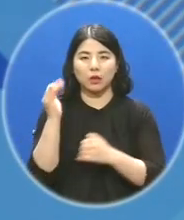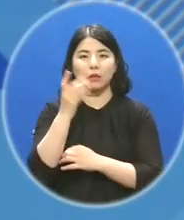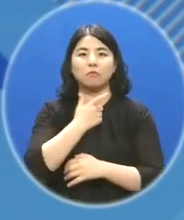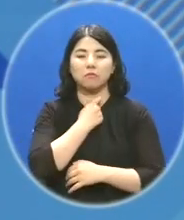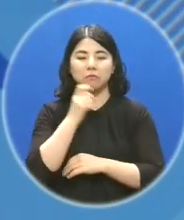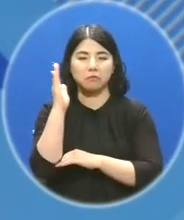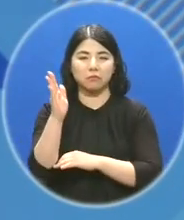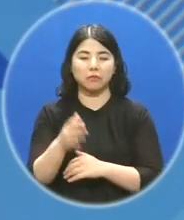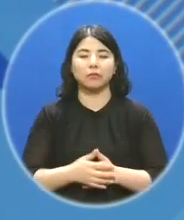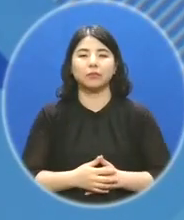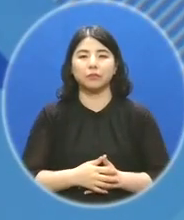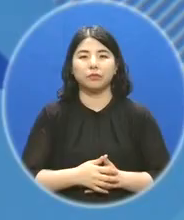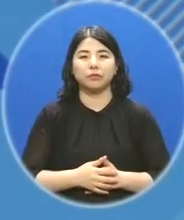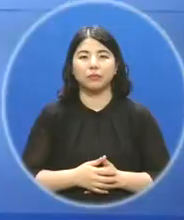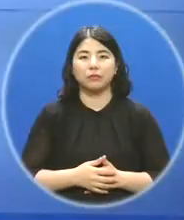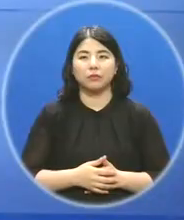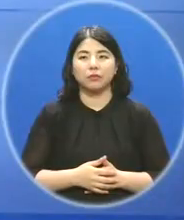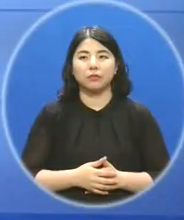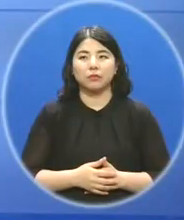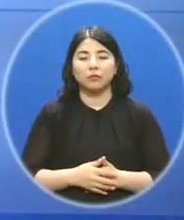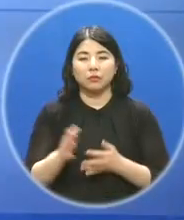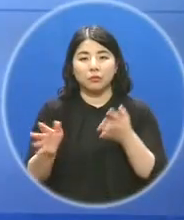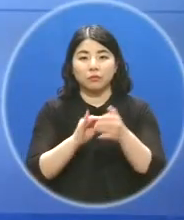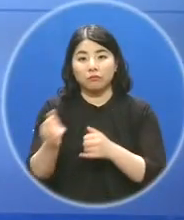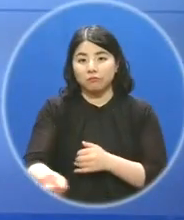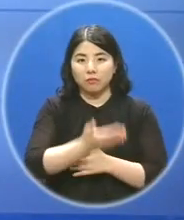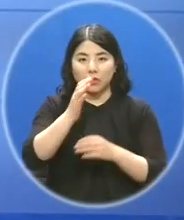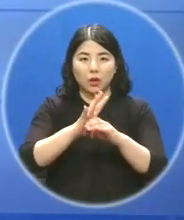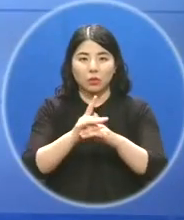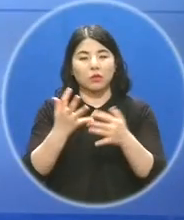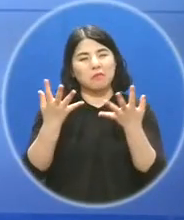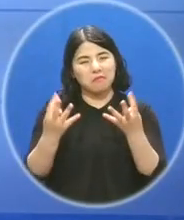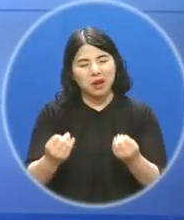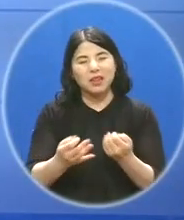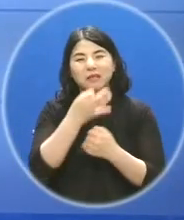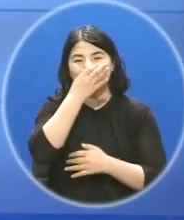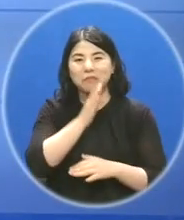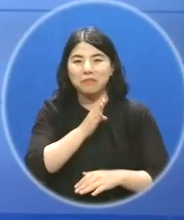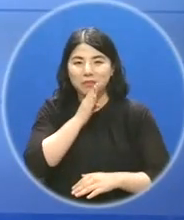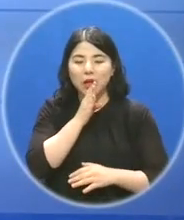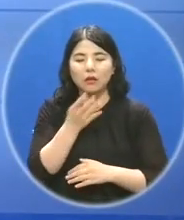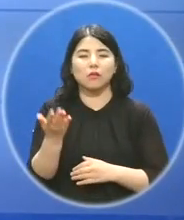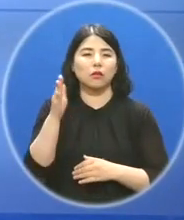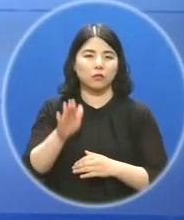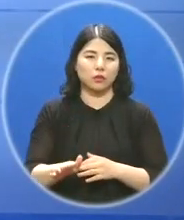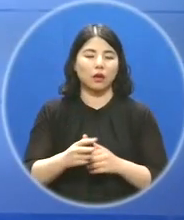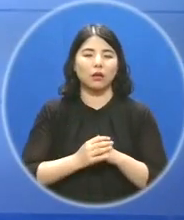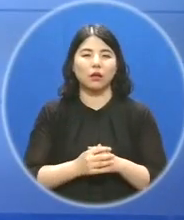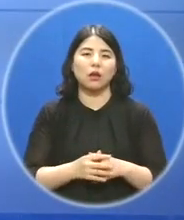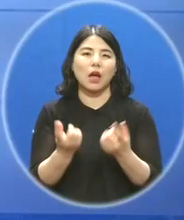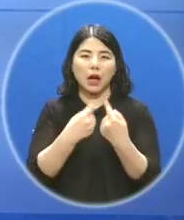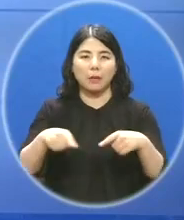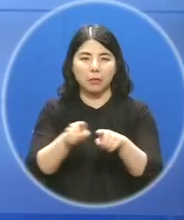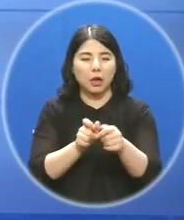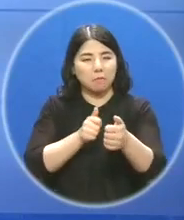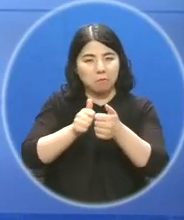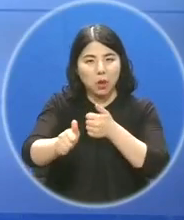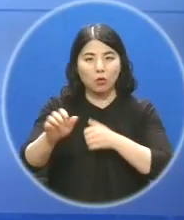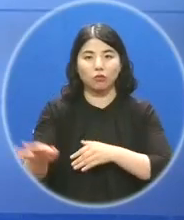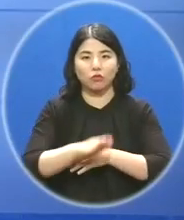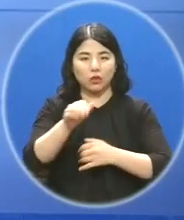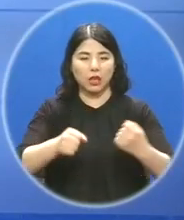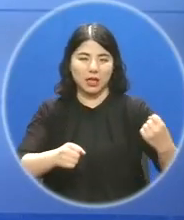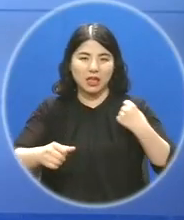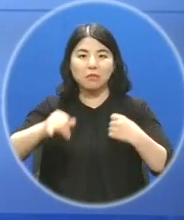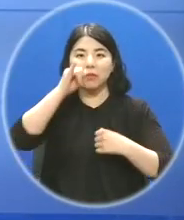인사 말씀 부탁드리겠습니다. 네, 도민 여러분 그 코로나 때문에 많이 힘드시죠. 하지만 함께 극복하는 우리에게는